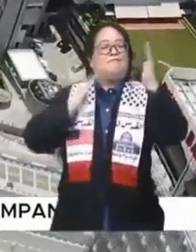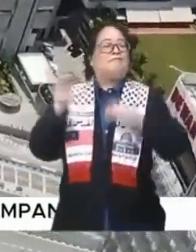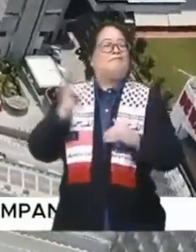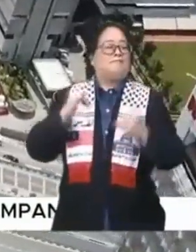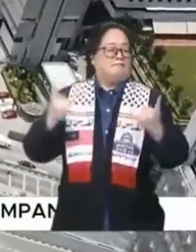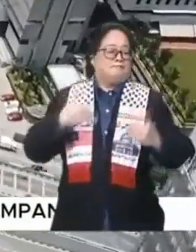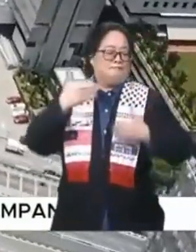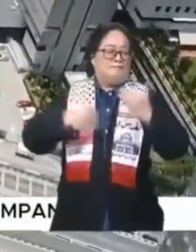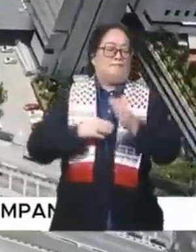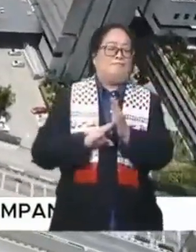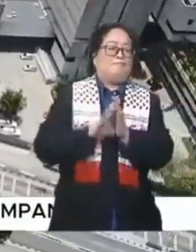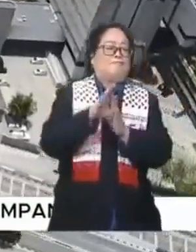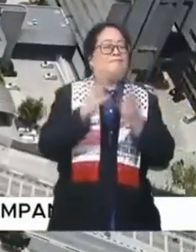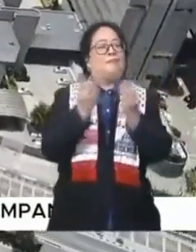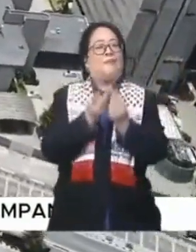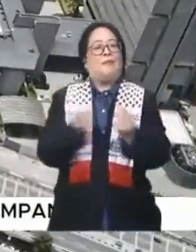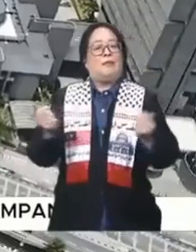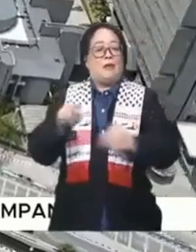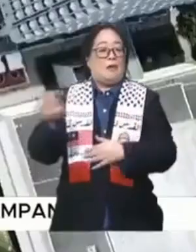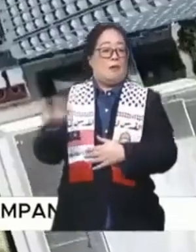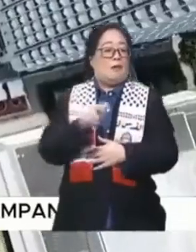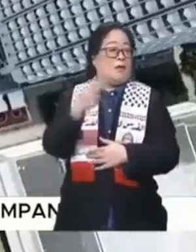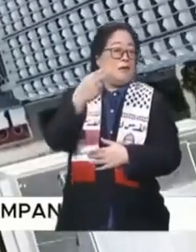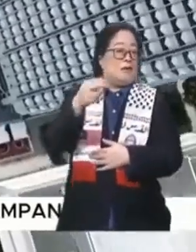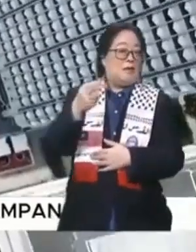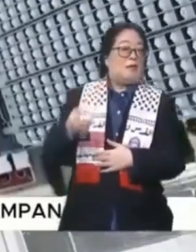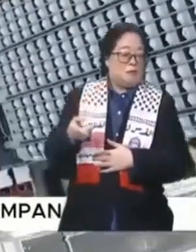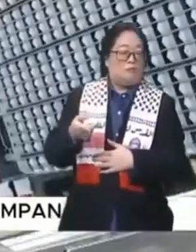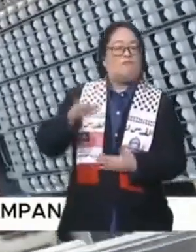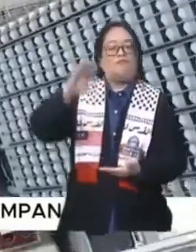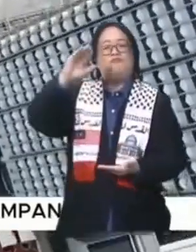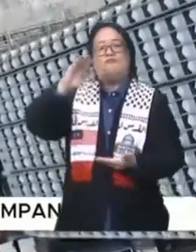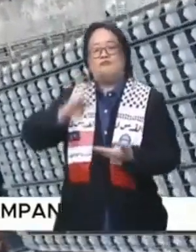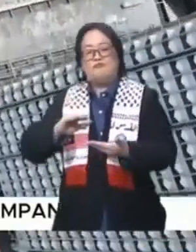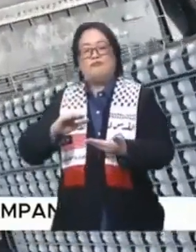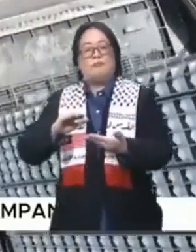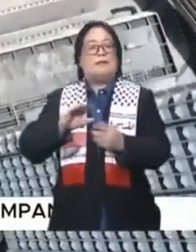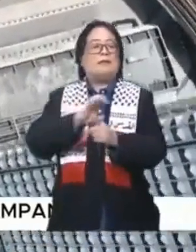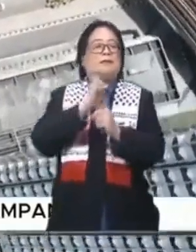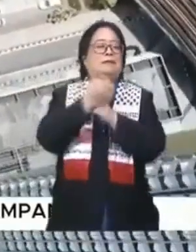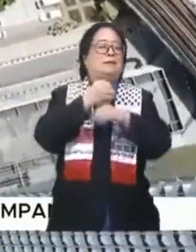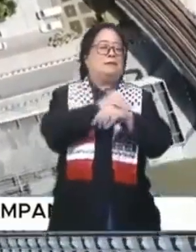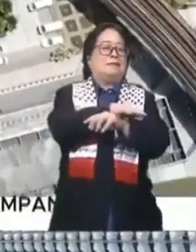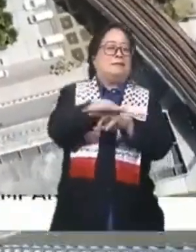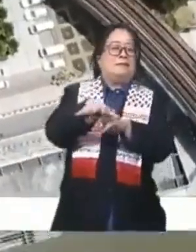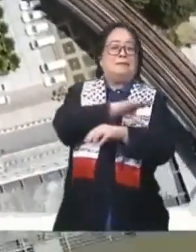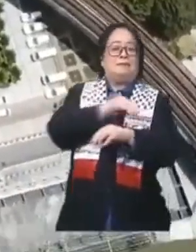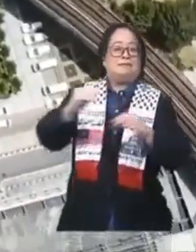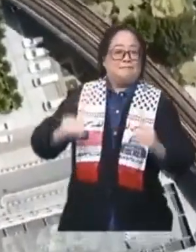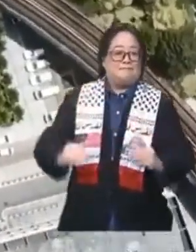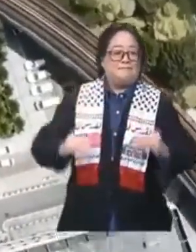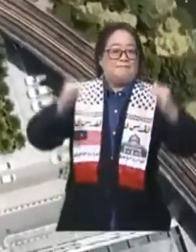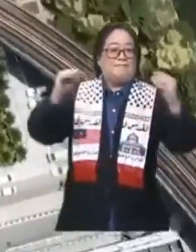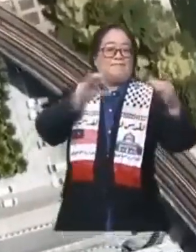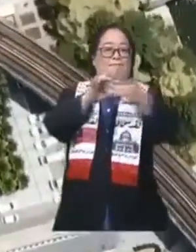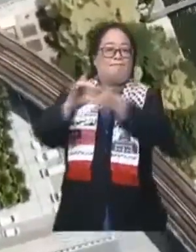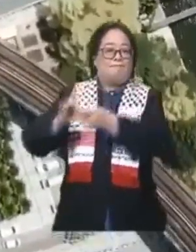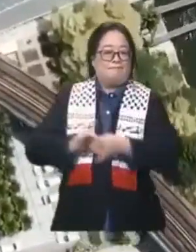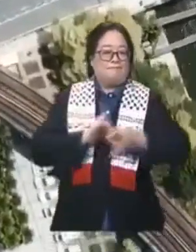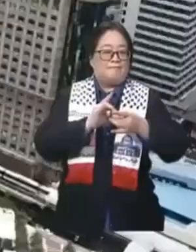juga sedang membangunkan penyelesaian pengangkutan hijau untuk mengurangkan kesan alam sekitar dan meningkatkan kesaling